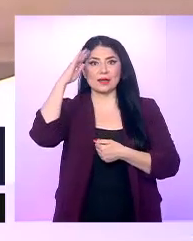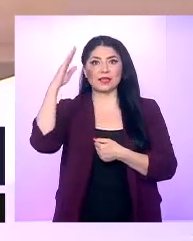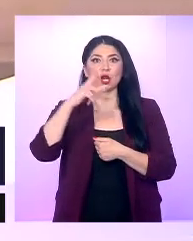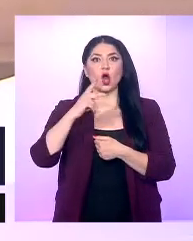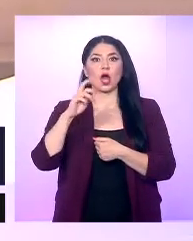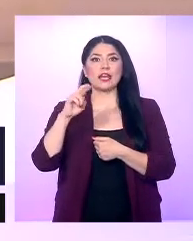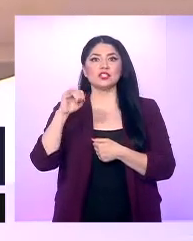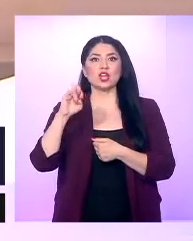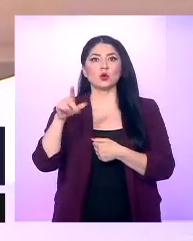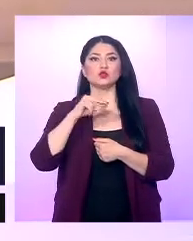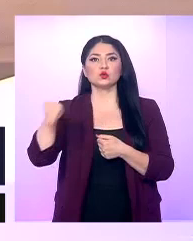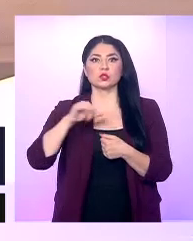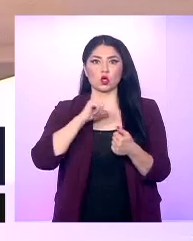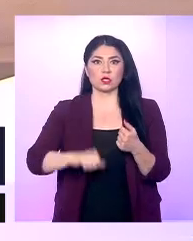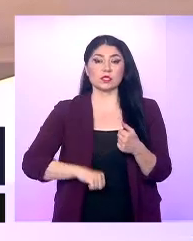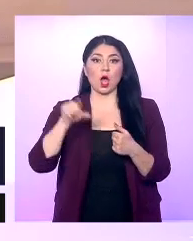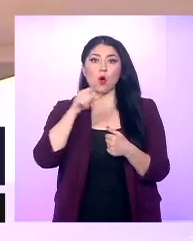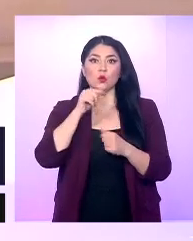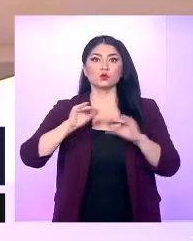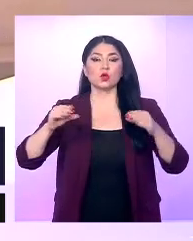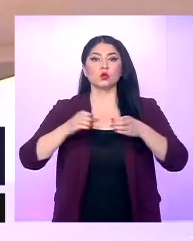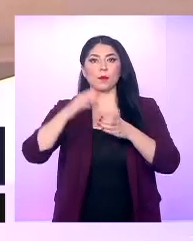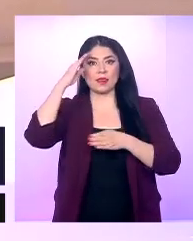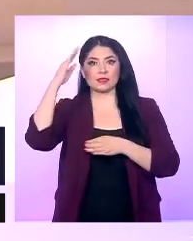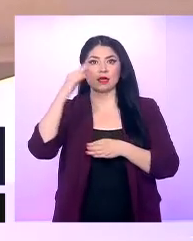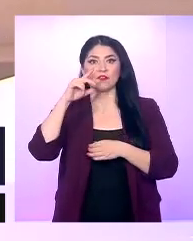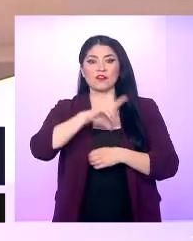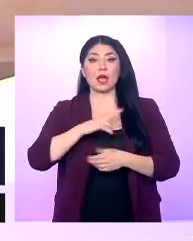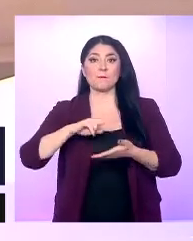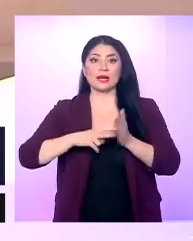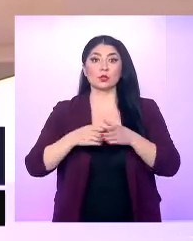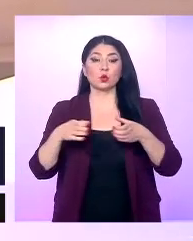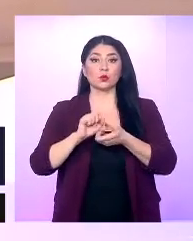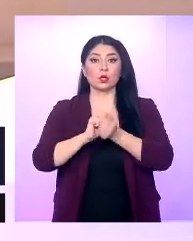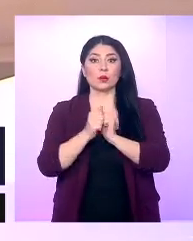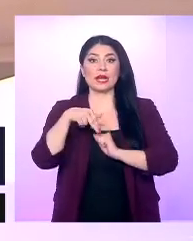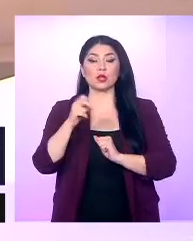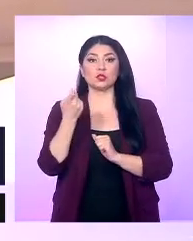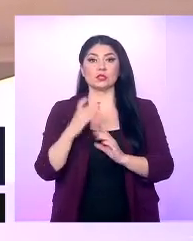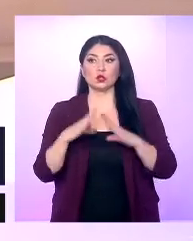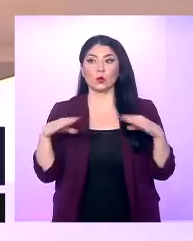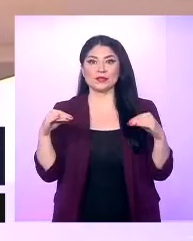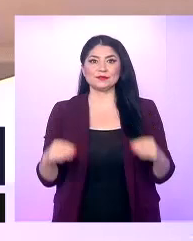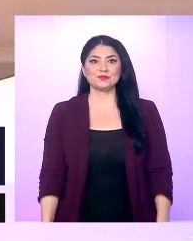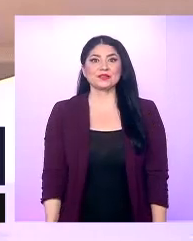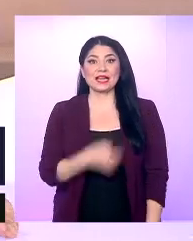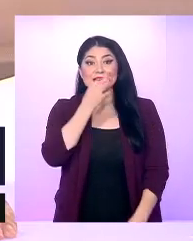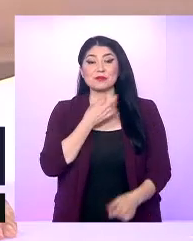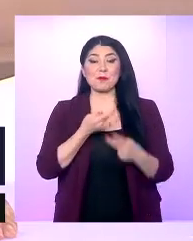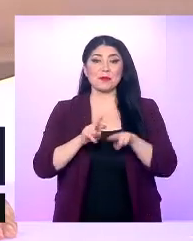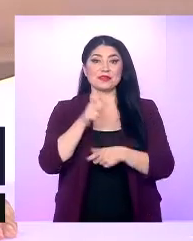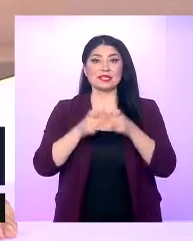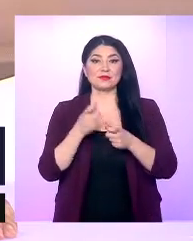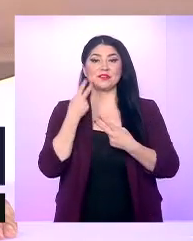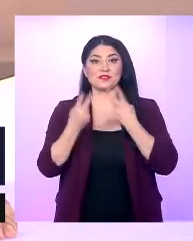din județul Constanța. Este locul unde sunt mobilizate trupele franceze care pregătesc grupul de luptă NATO din România. Ne spune mai